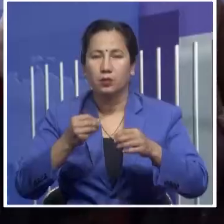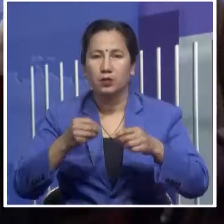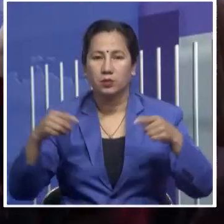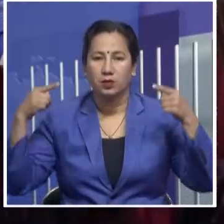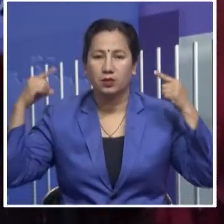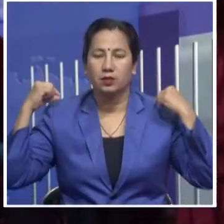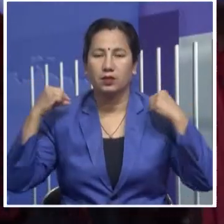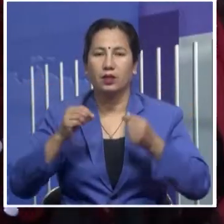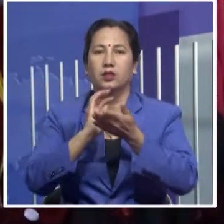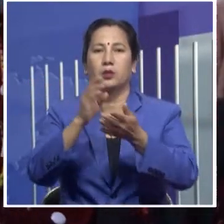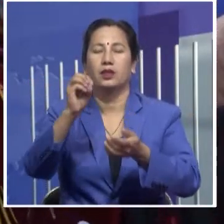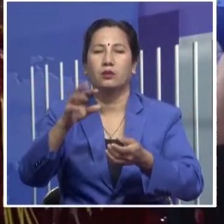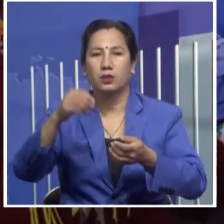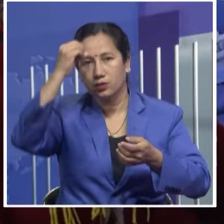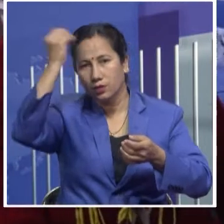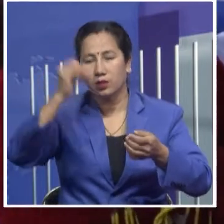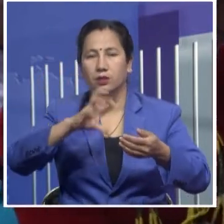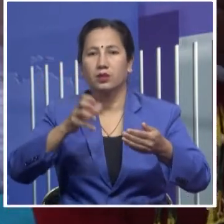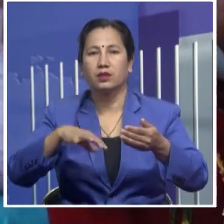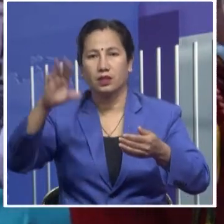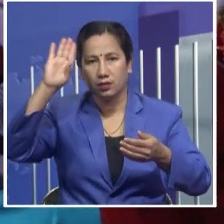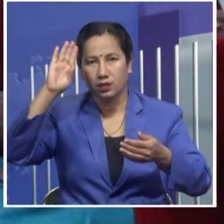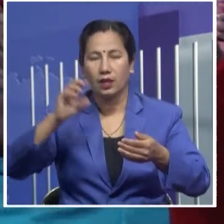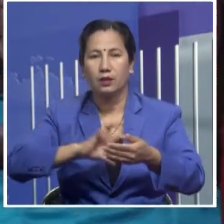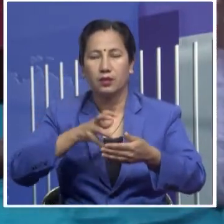दिँदै आउनु भएको छ। सुदूरपश्चिम प्रदेश सरकारले